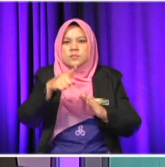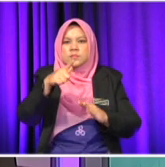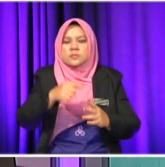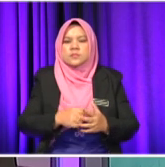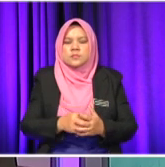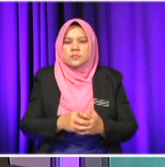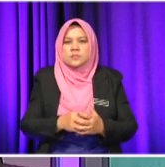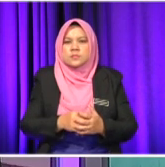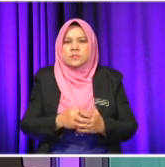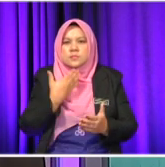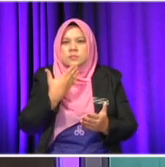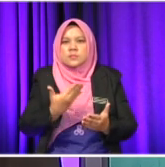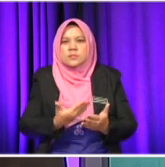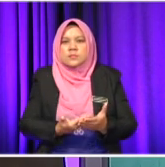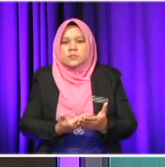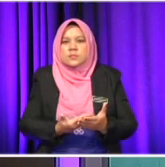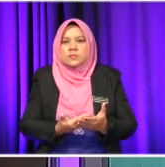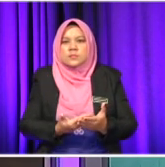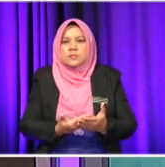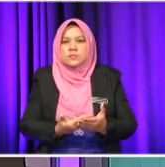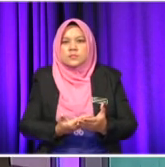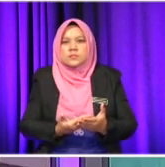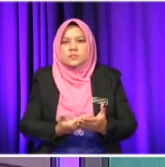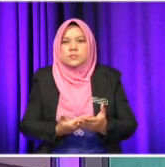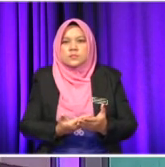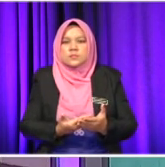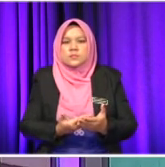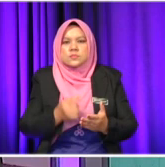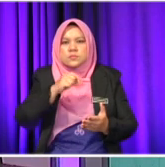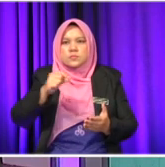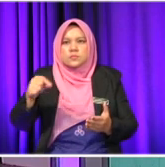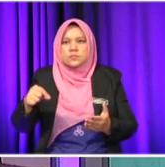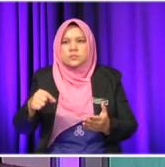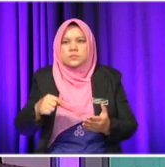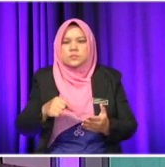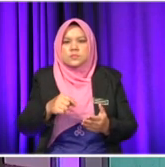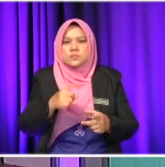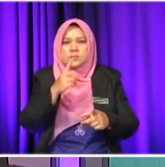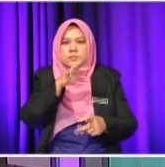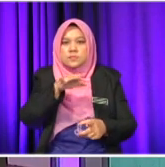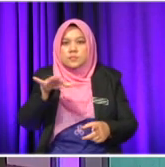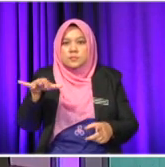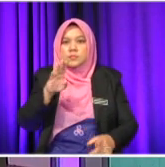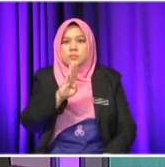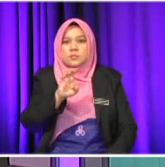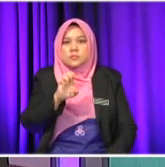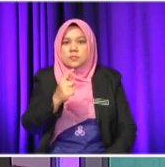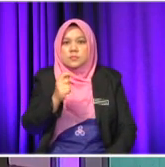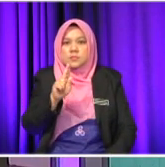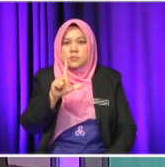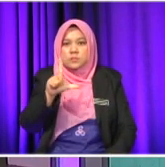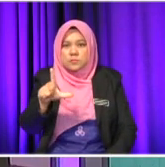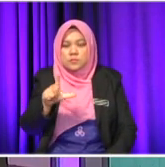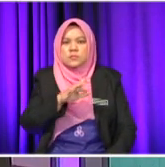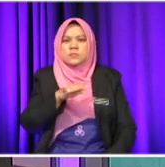baik lebih rajin tuh betul oke jawaban